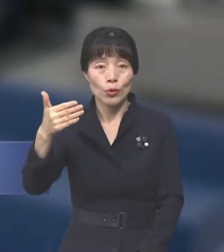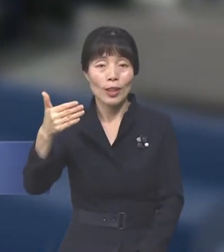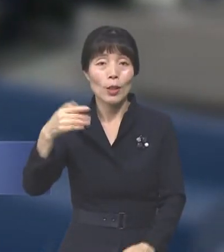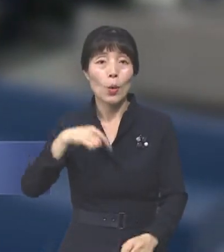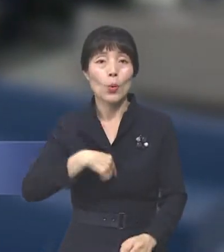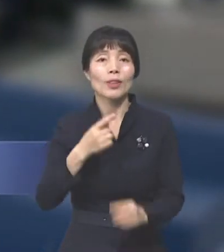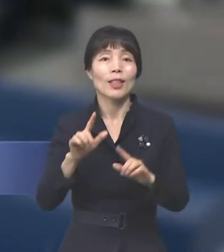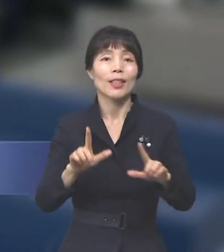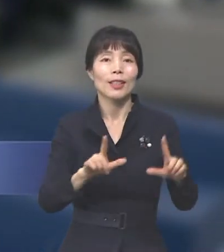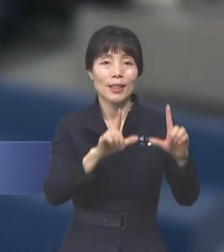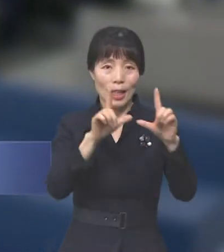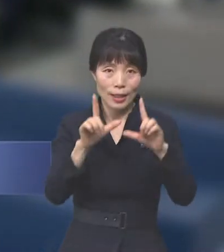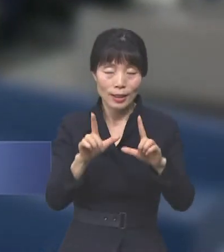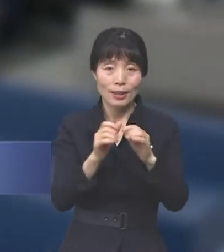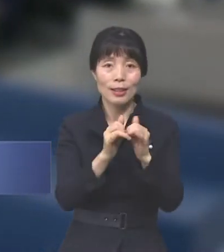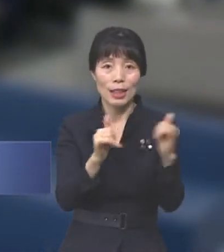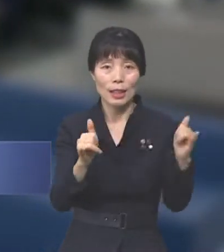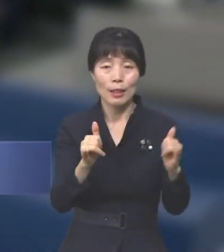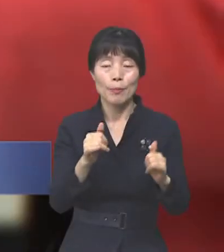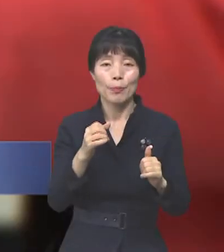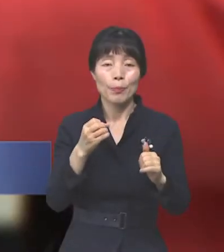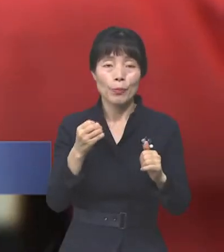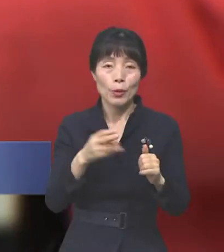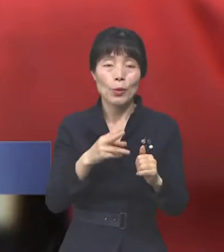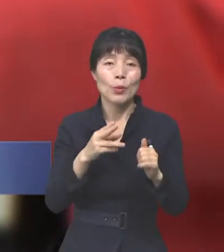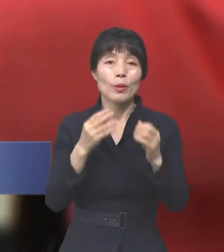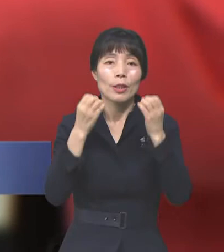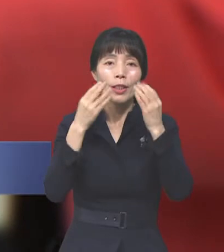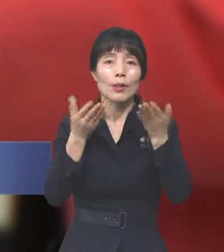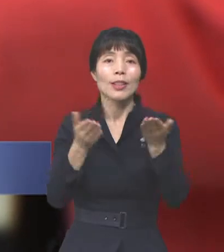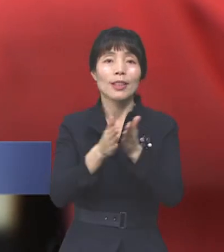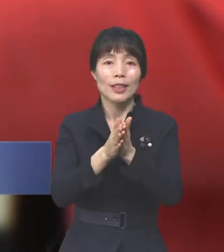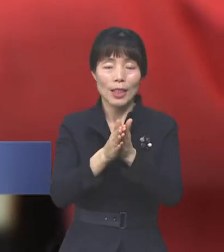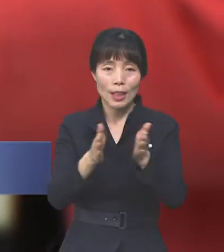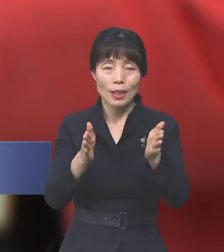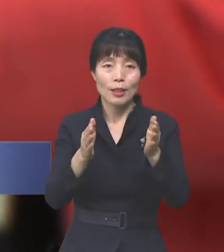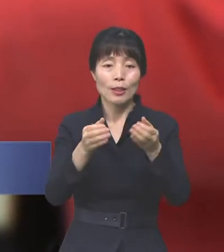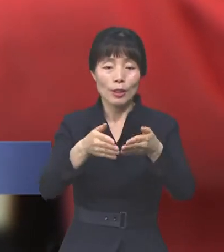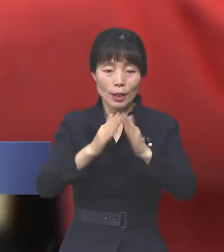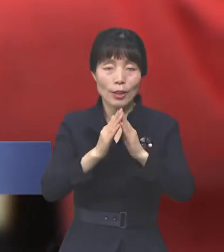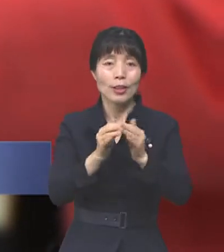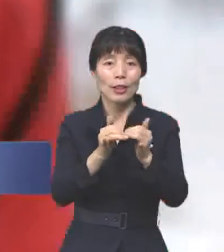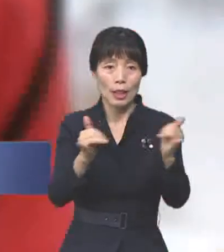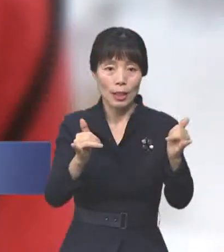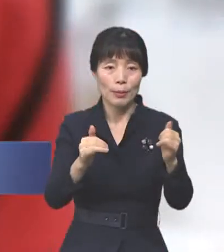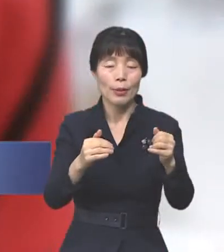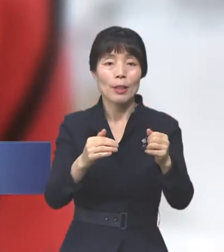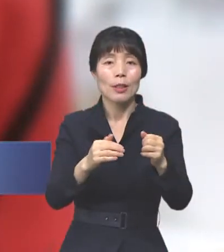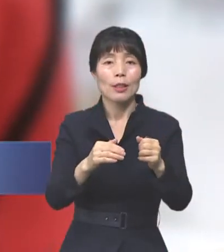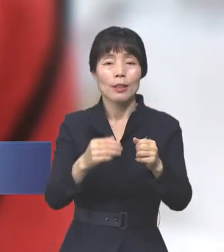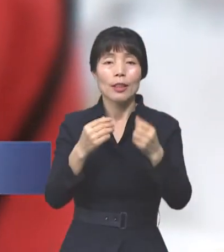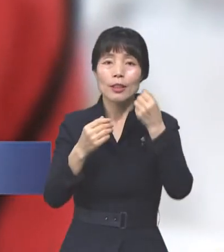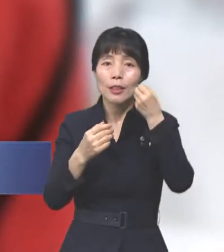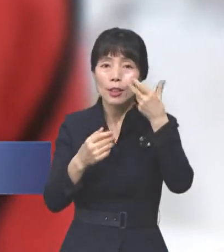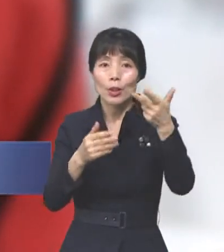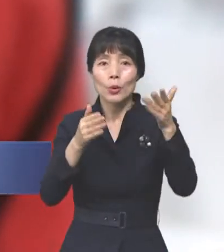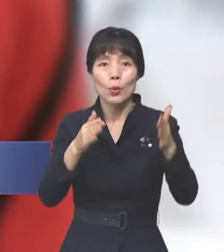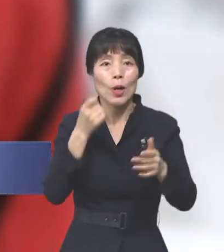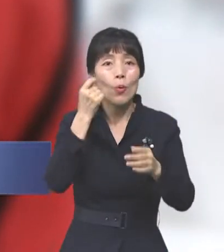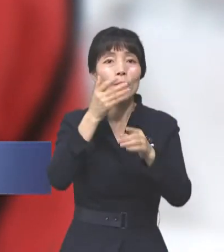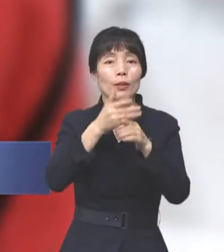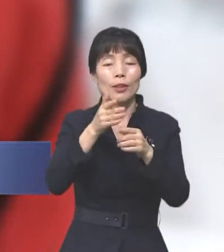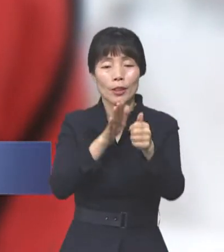가구 취창업 재직 청년 400명에게 2020년 6월부터 월 10만 원씩 7개월간 월세를